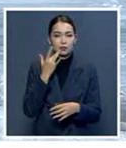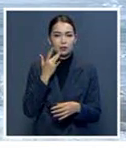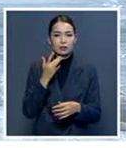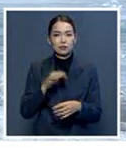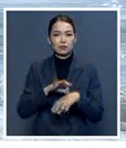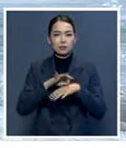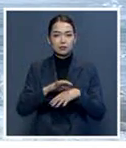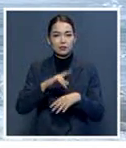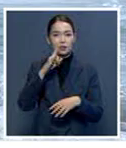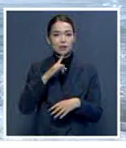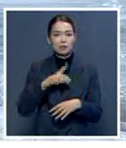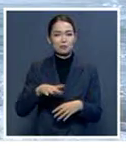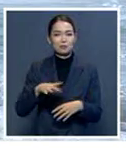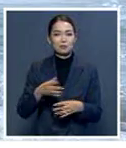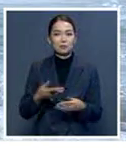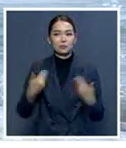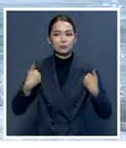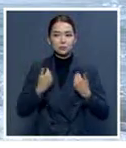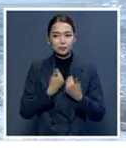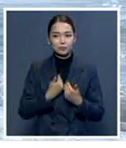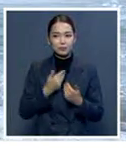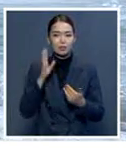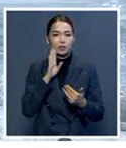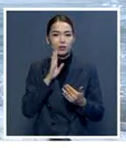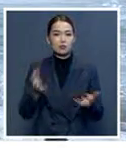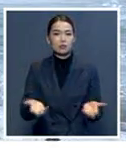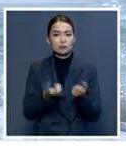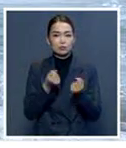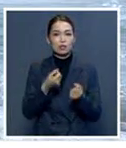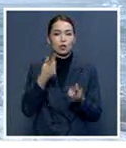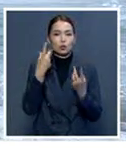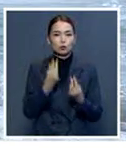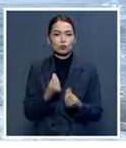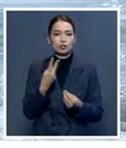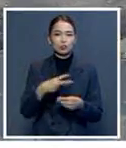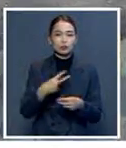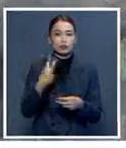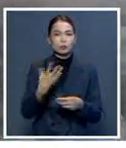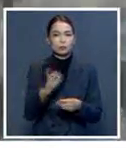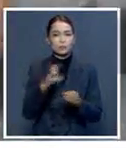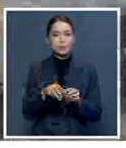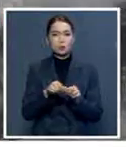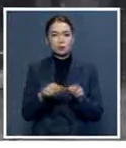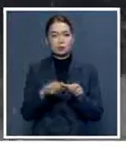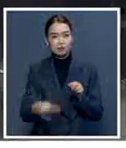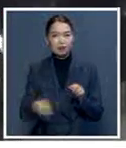азайып жатыр. Бүгінгі күні мұздың кейбір жерлері 20-25 сантиметр құрап отыр.